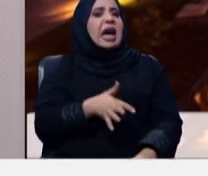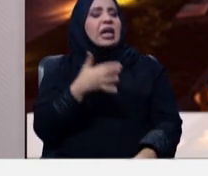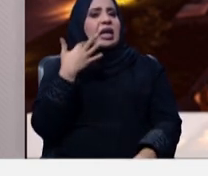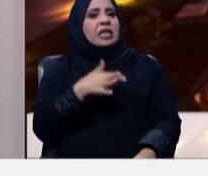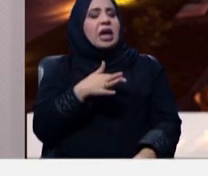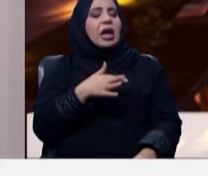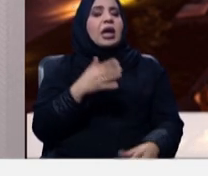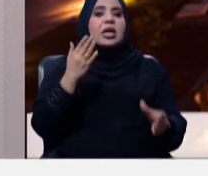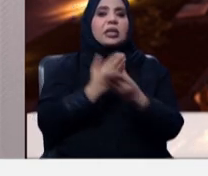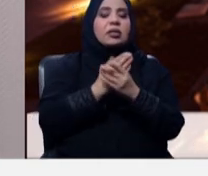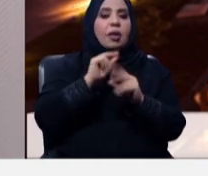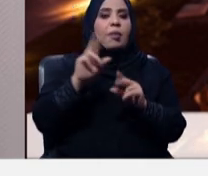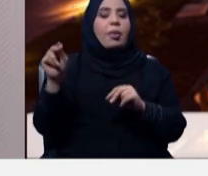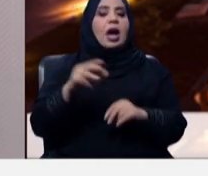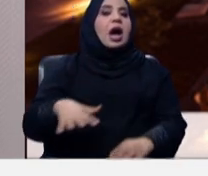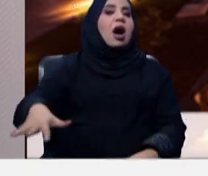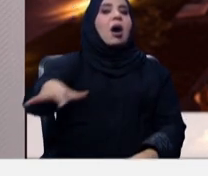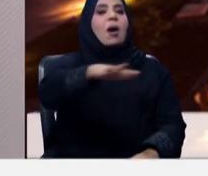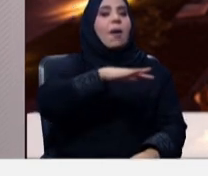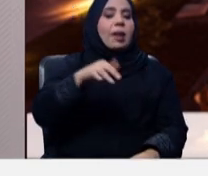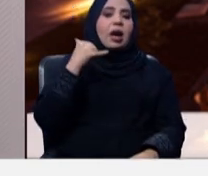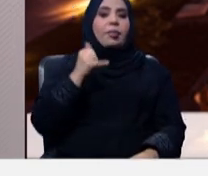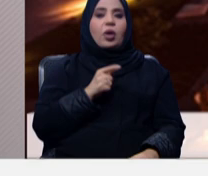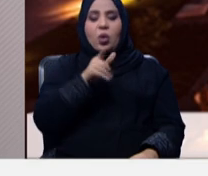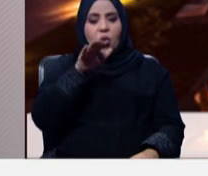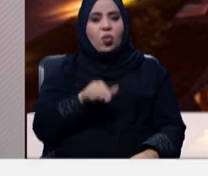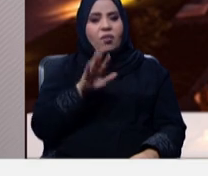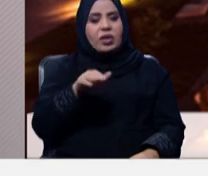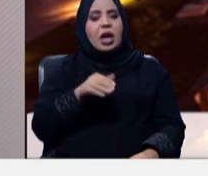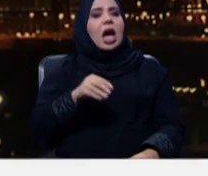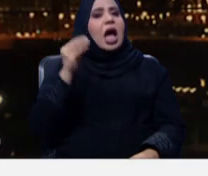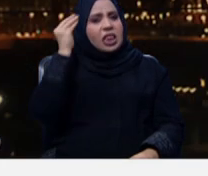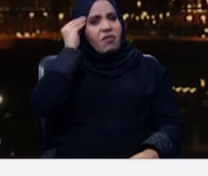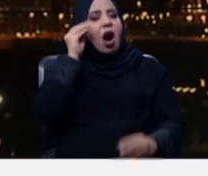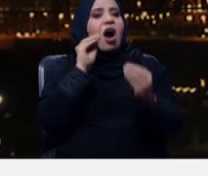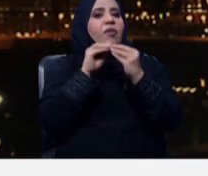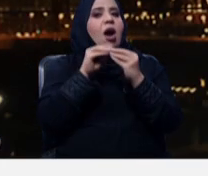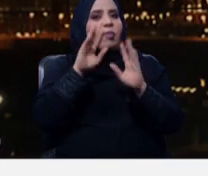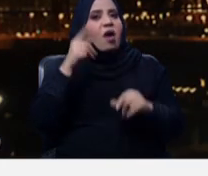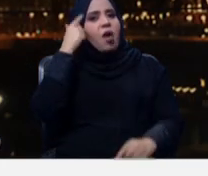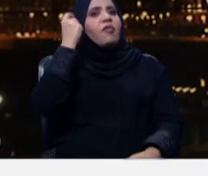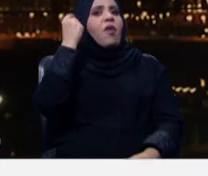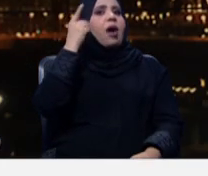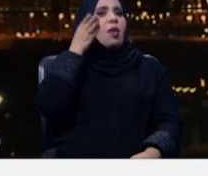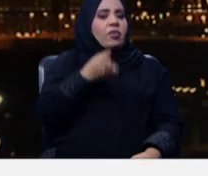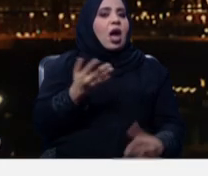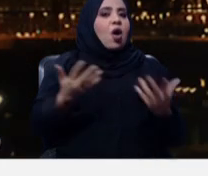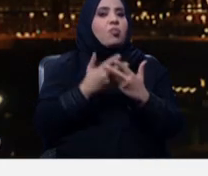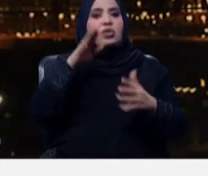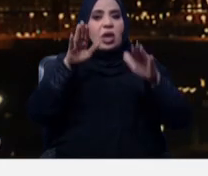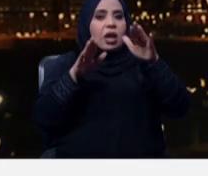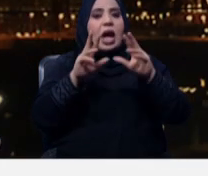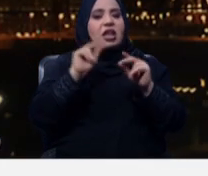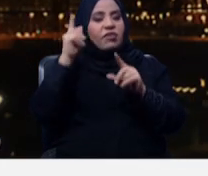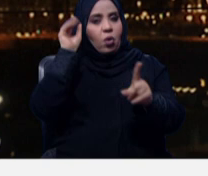تمس الخليج العربي ككل. نعم. سعادة النائب، هل وجدتم تفهم يعني من خلال هذه المشاركة لهذه الرؤية